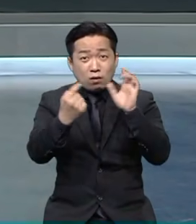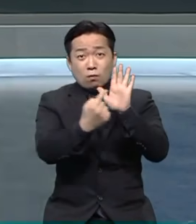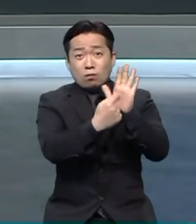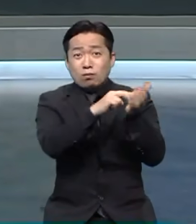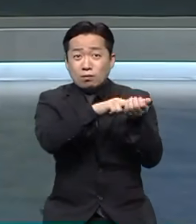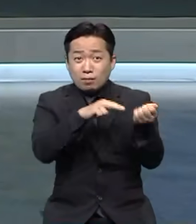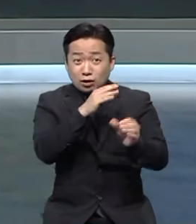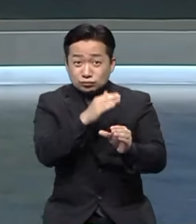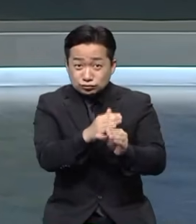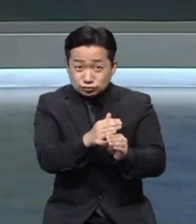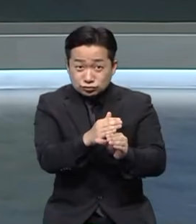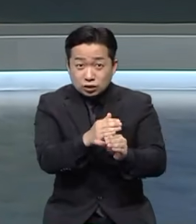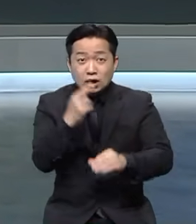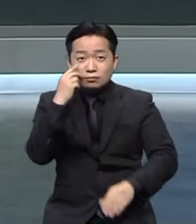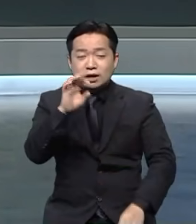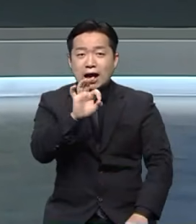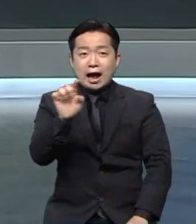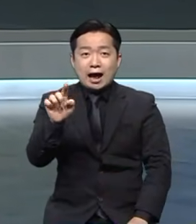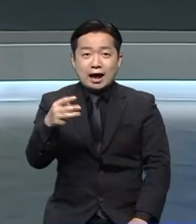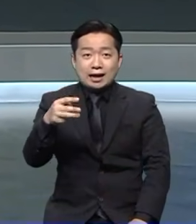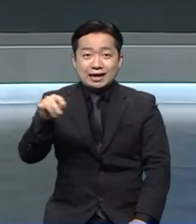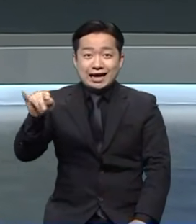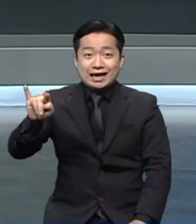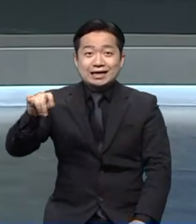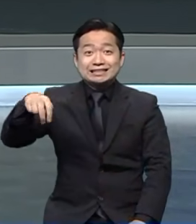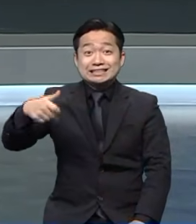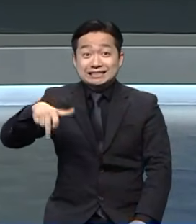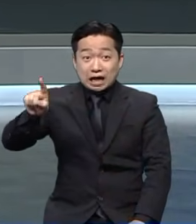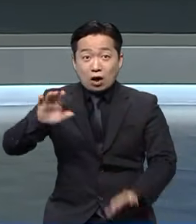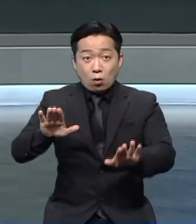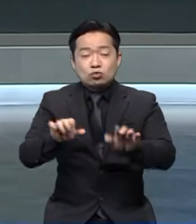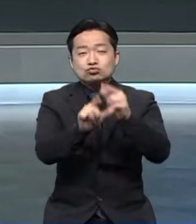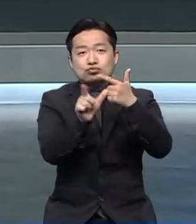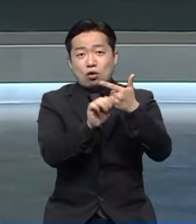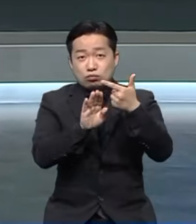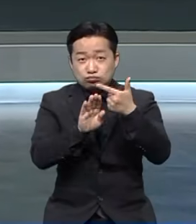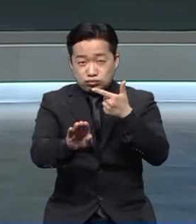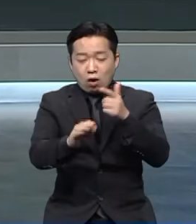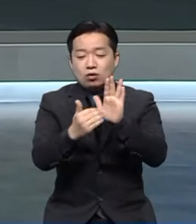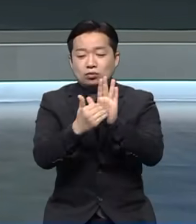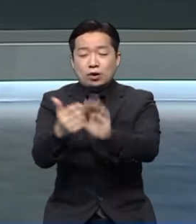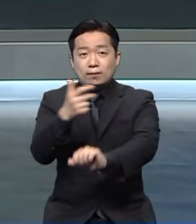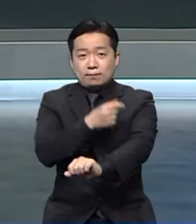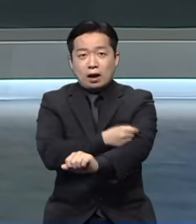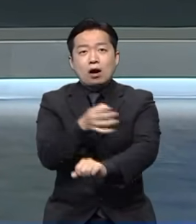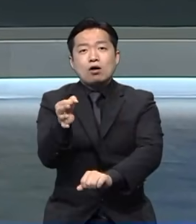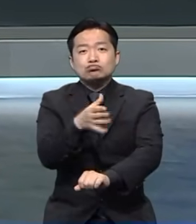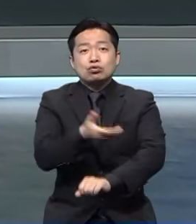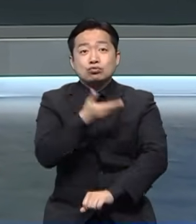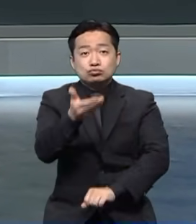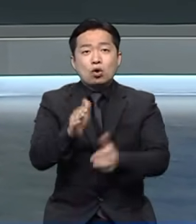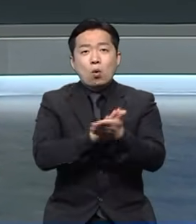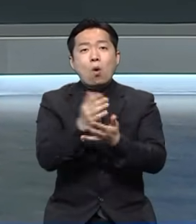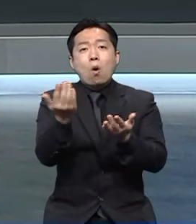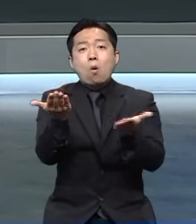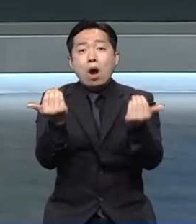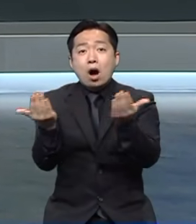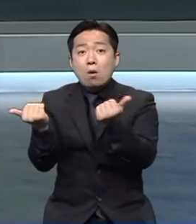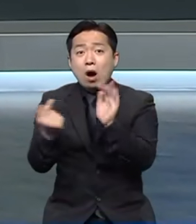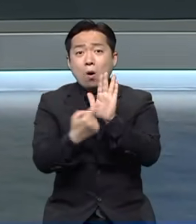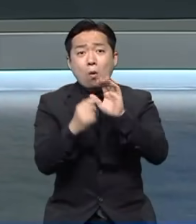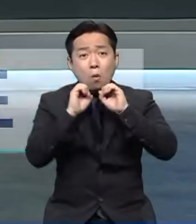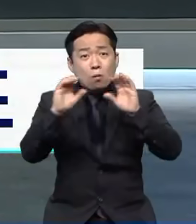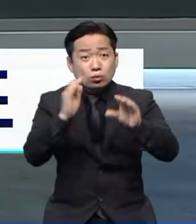나오고 있습니다. 미국 알래스카는 올해 6월부터 백신을 공짜로 놔줄 테니까 놀러 오라면서